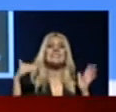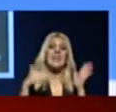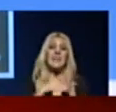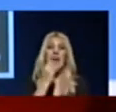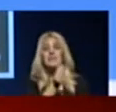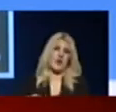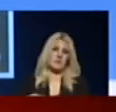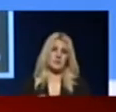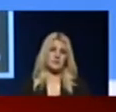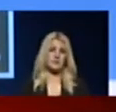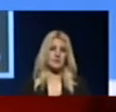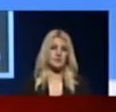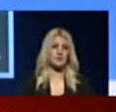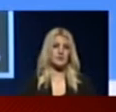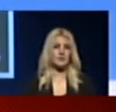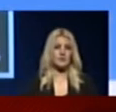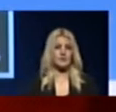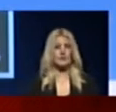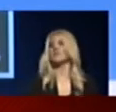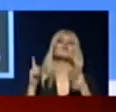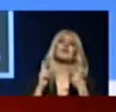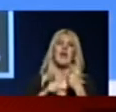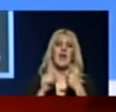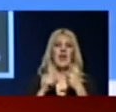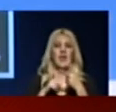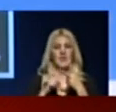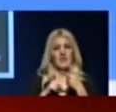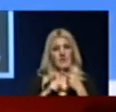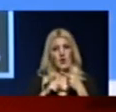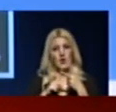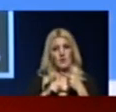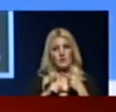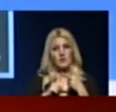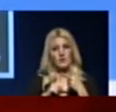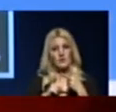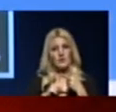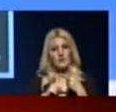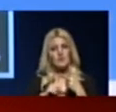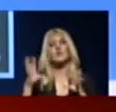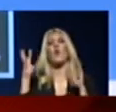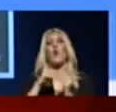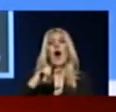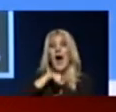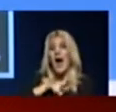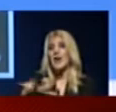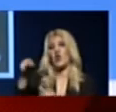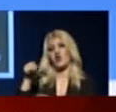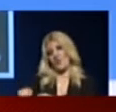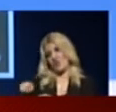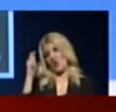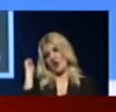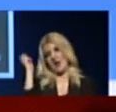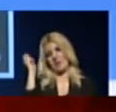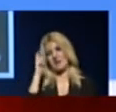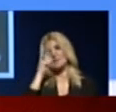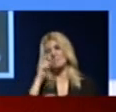το χρόνο για την πόλη. Το δεύτερο θέμα αφορά τον δρόμο της Καλαμάτας. Το πολιτικό τμήμα του αεροδρομίου χρειάζεται επιγόντως αναβάθμιση και νέες